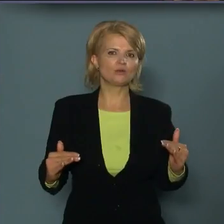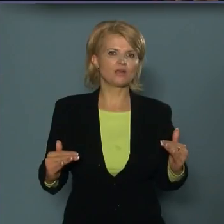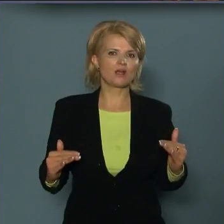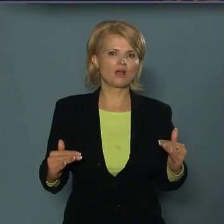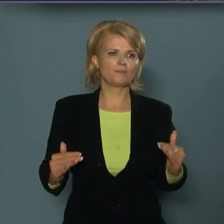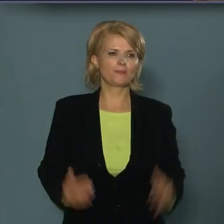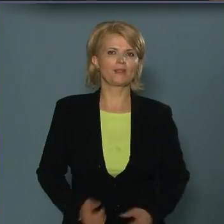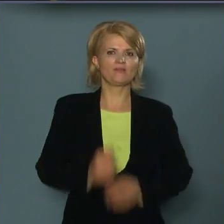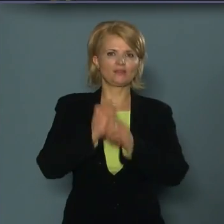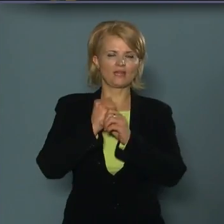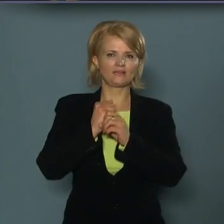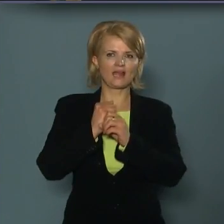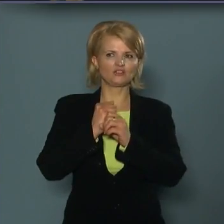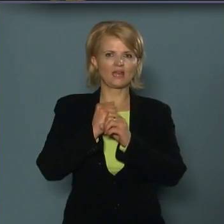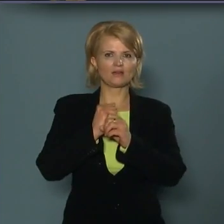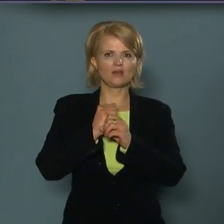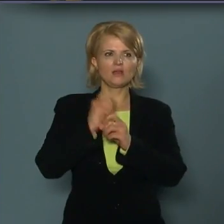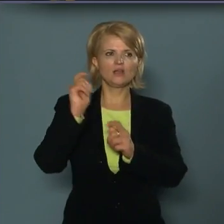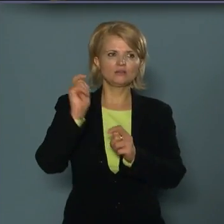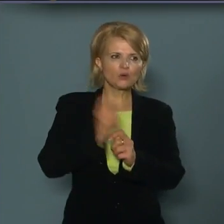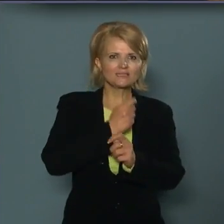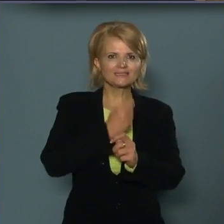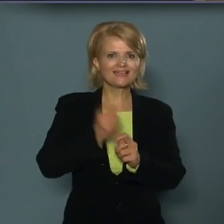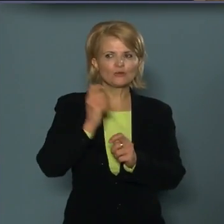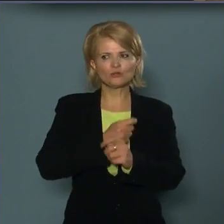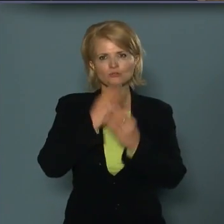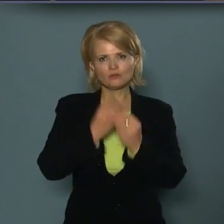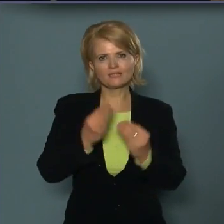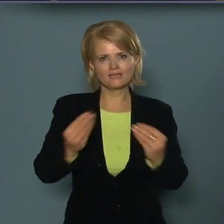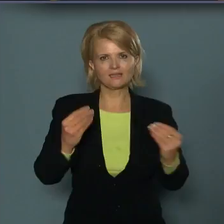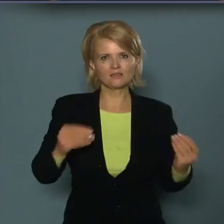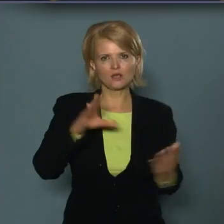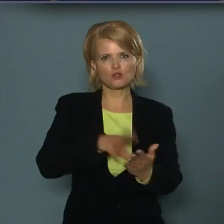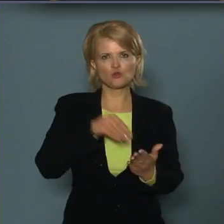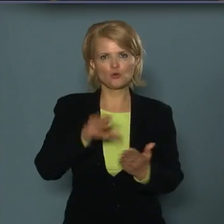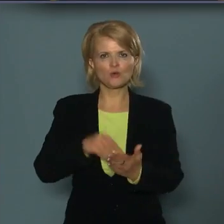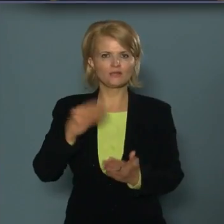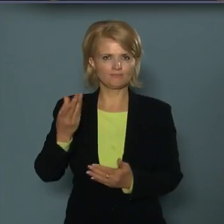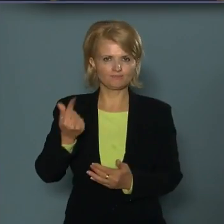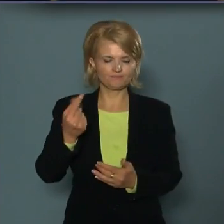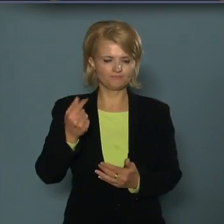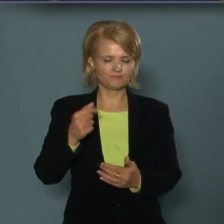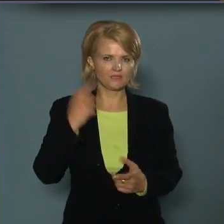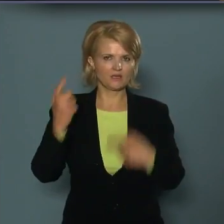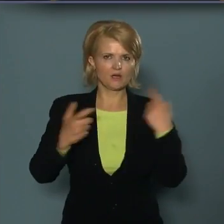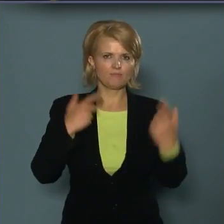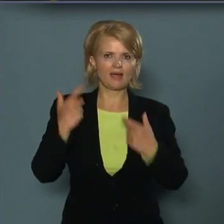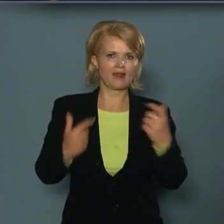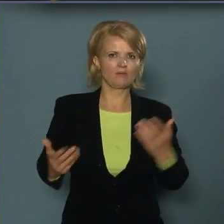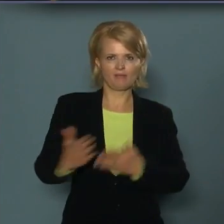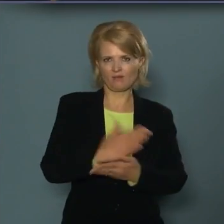a fenntartására, a korszerűsítésére gyűjtünk pénzt, és hát a bálnak a